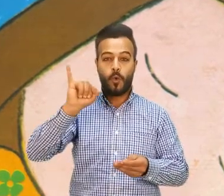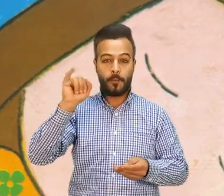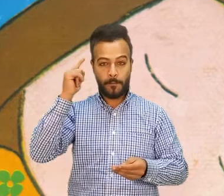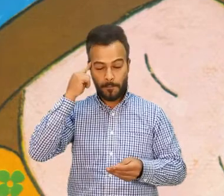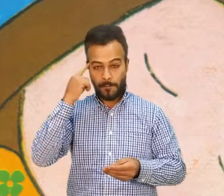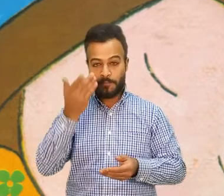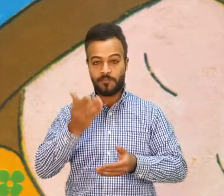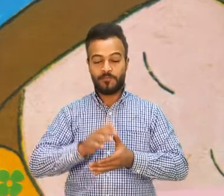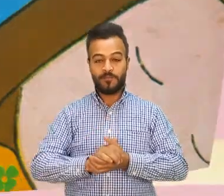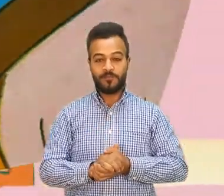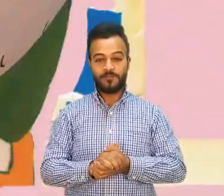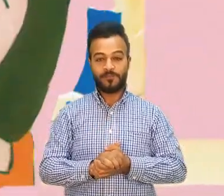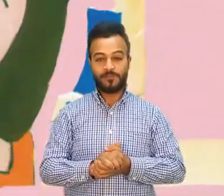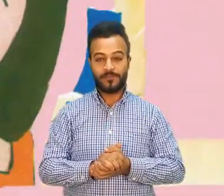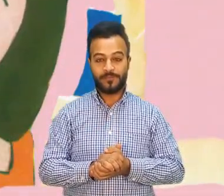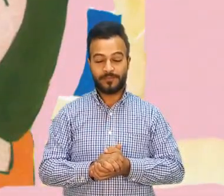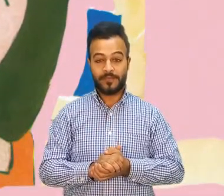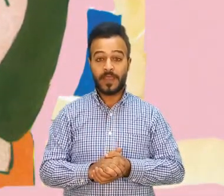شامي.